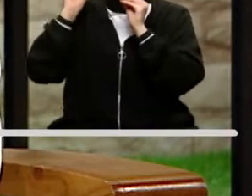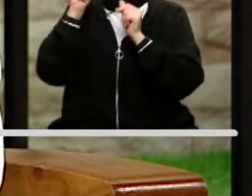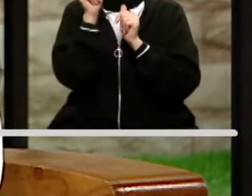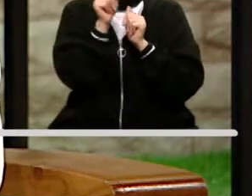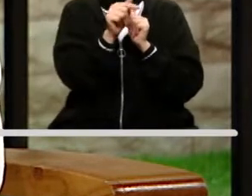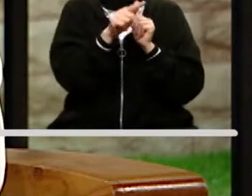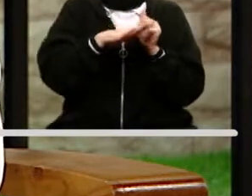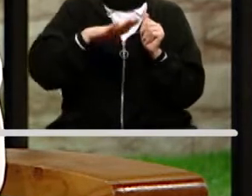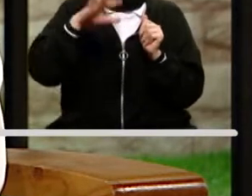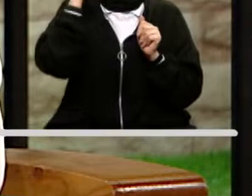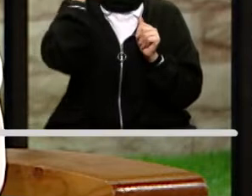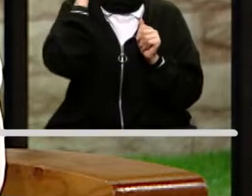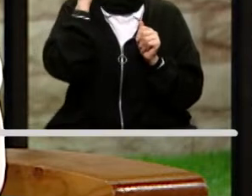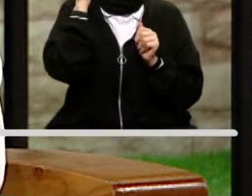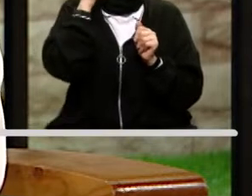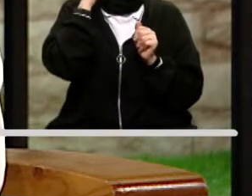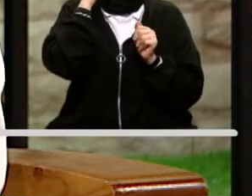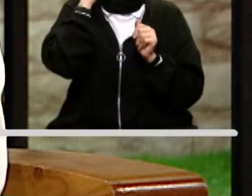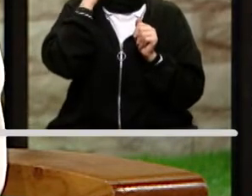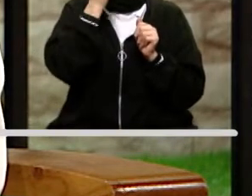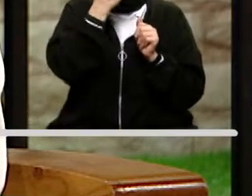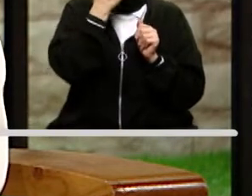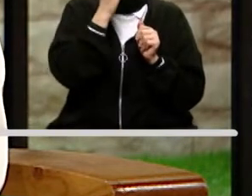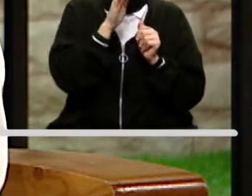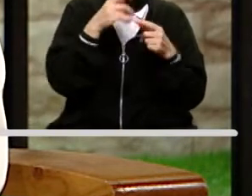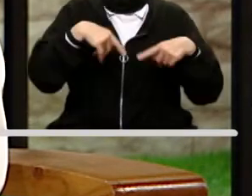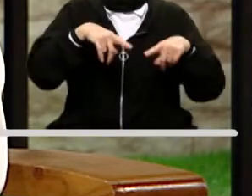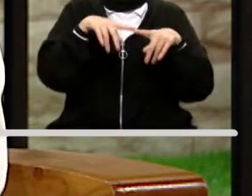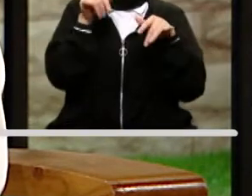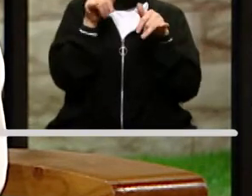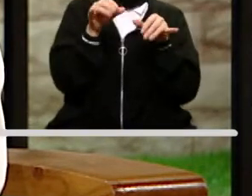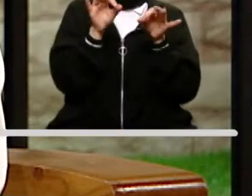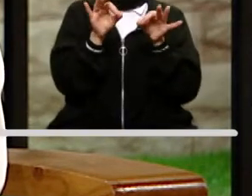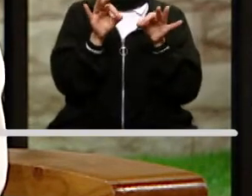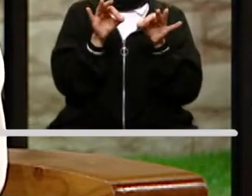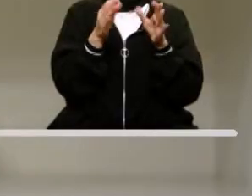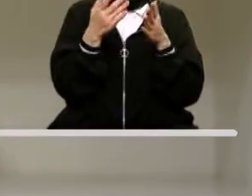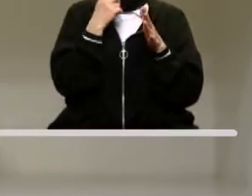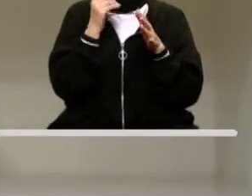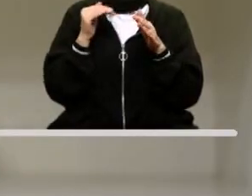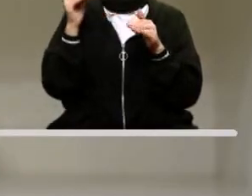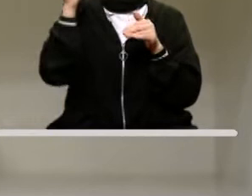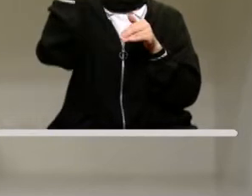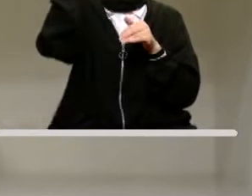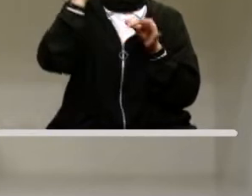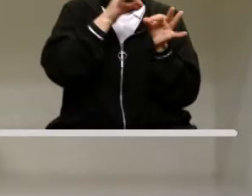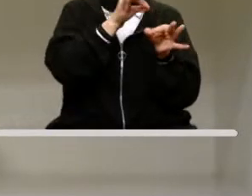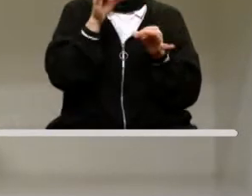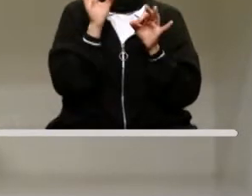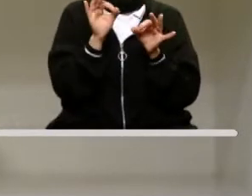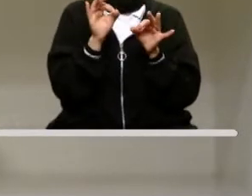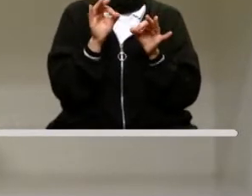O oturur. O dinlemeyi bekler. Bizler de böyle değil miyiz? Aynı bu şekilde gibi. Aslında yetişkinlerde evet, de benzer pandemi şeyler öncesi var. Bir İran'a